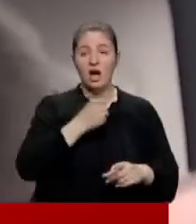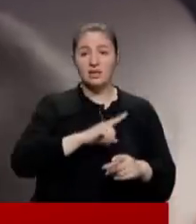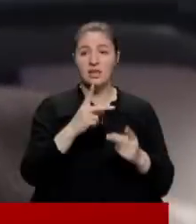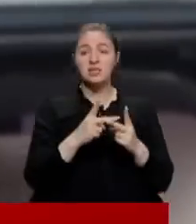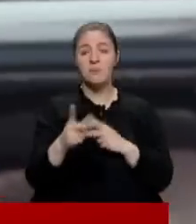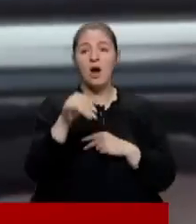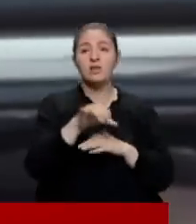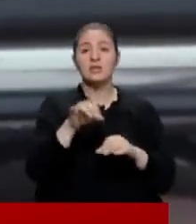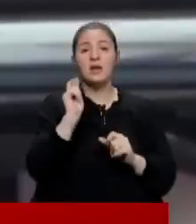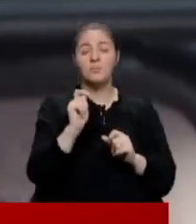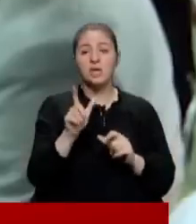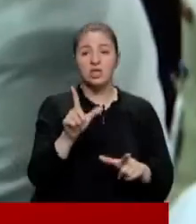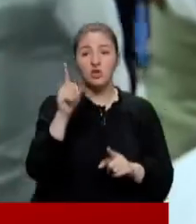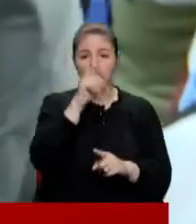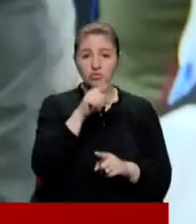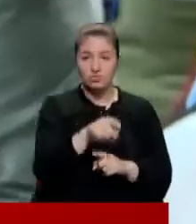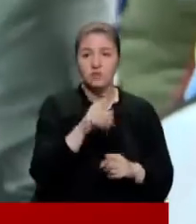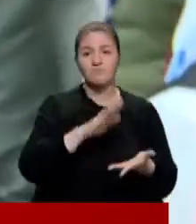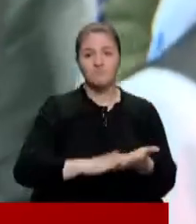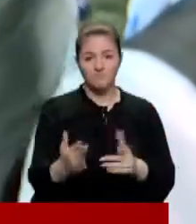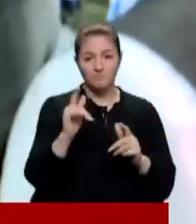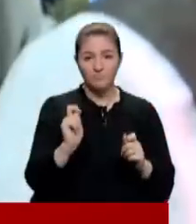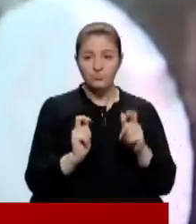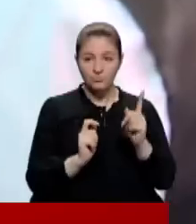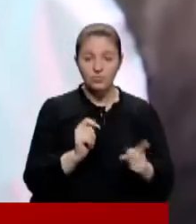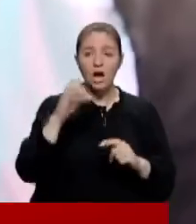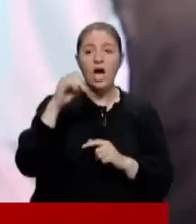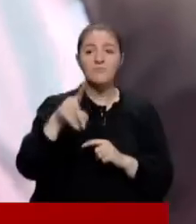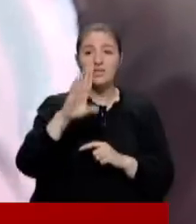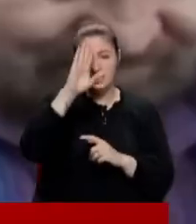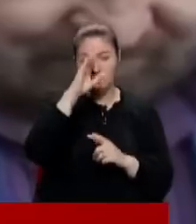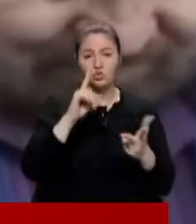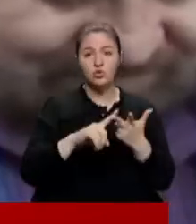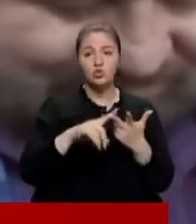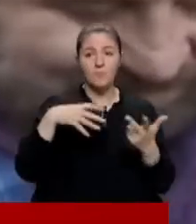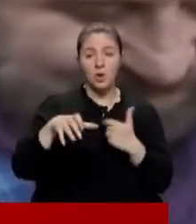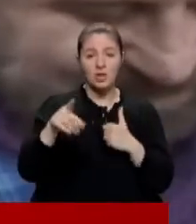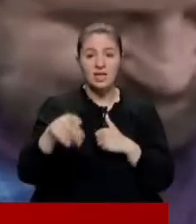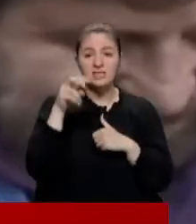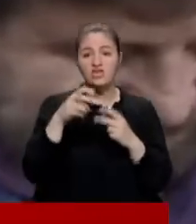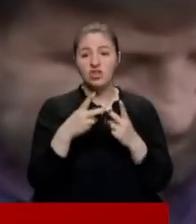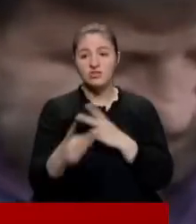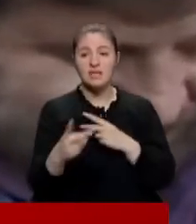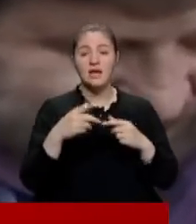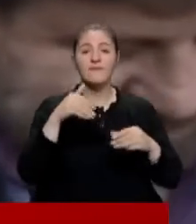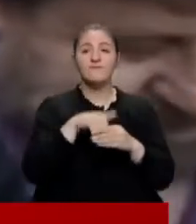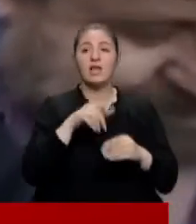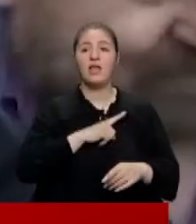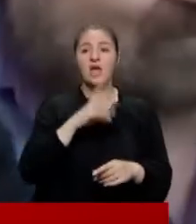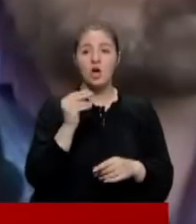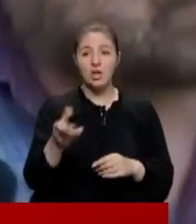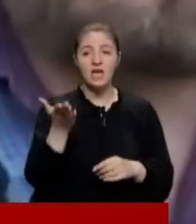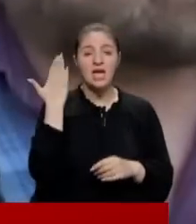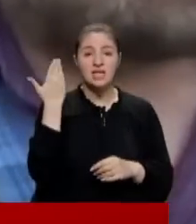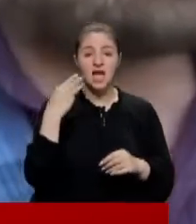adayı sıralamada haksızlık yapıldığını gerekçe göstererek istifa ederken AK Parti İstanbul 3 bölgeden 8 sırada milletvekili adayı olan